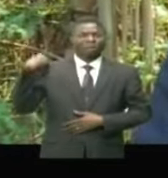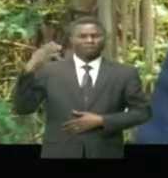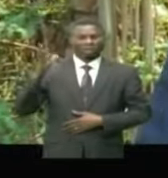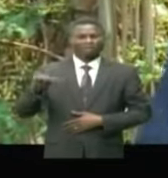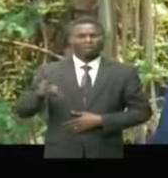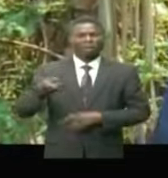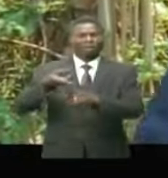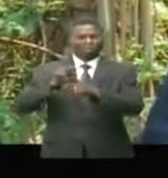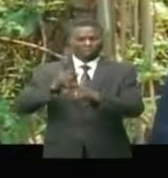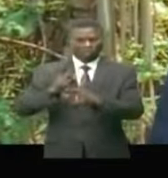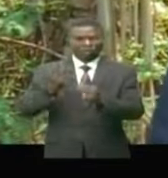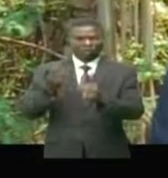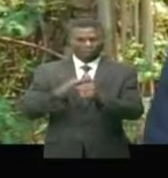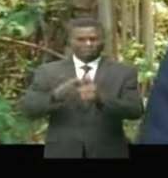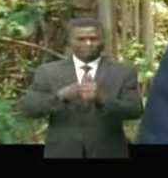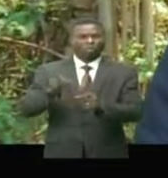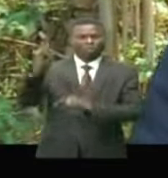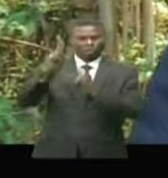province proviennent